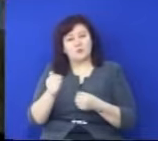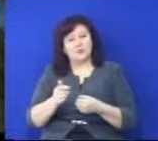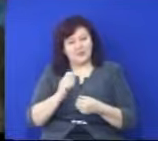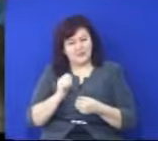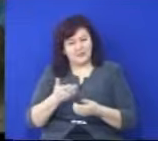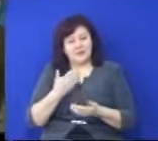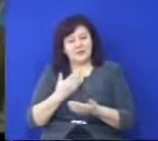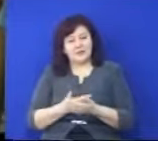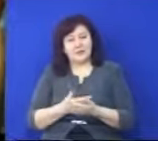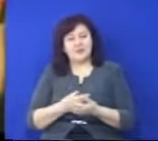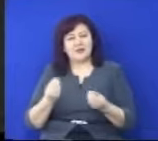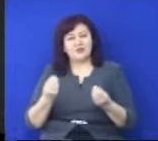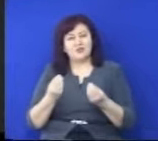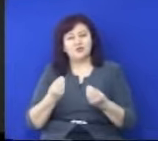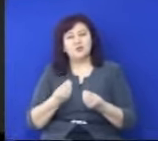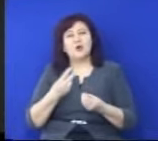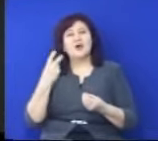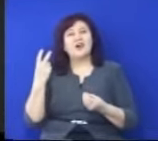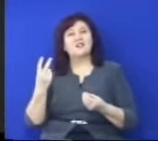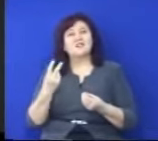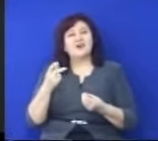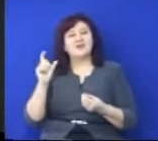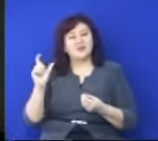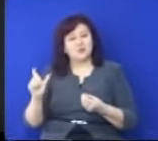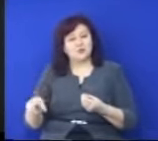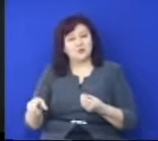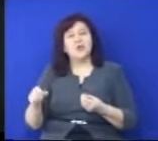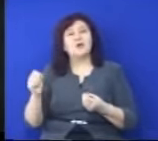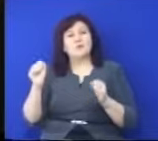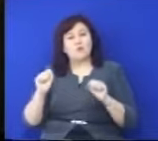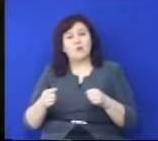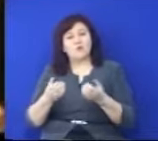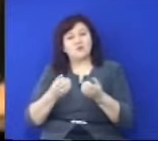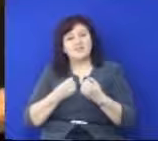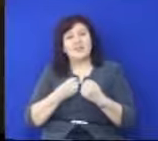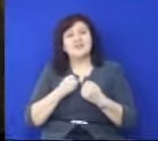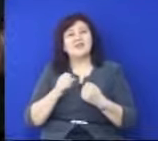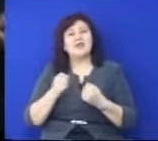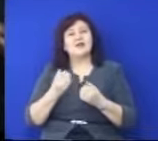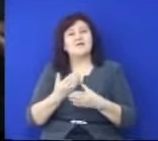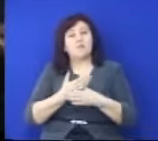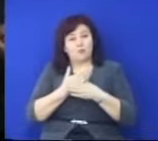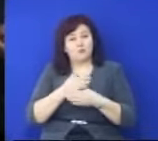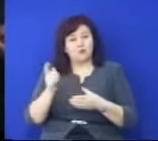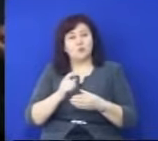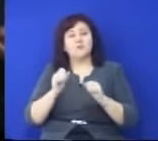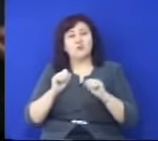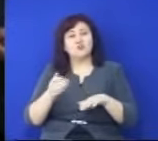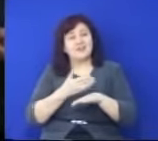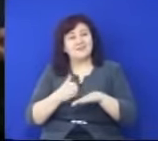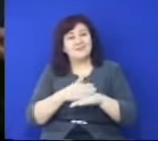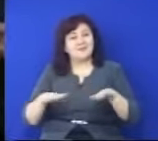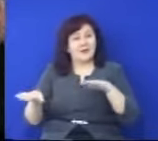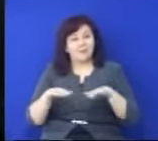екі қарыз алушыны тартып, өздерінің төлем жүргізуге қабілеттіліктерін көрсете алады. Үйлер жаңа технологиямен салынған.